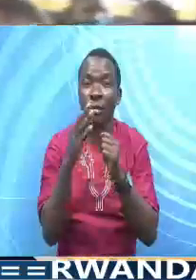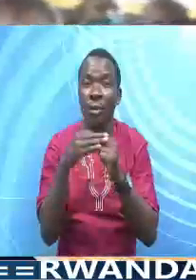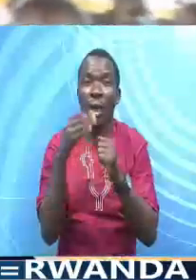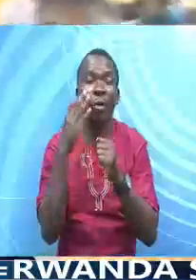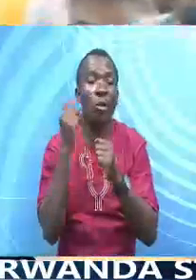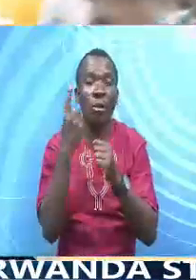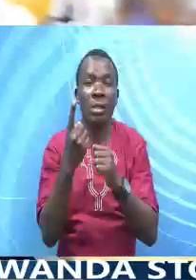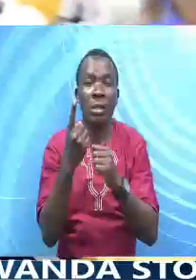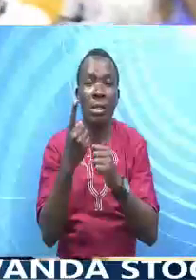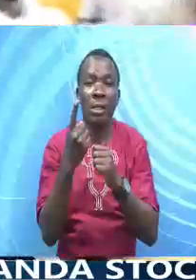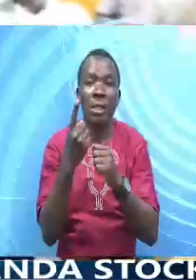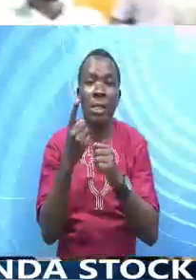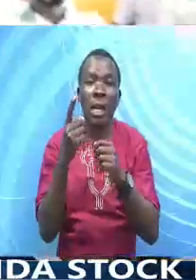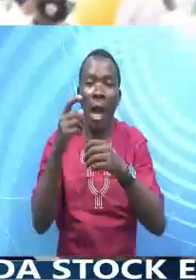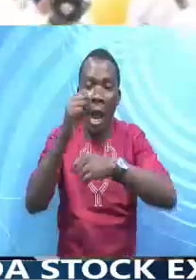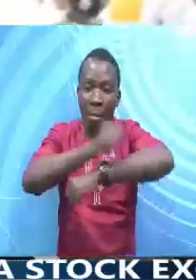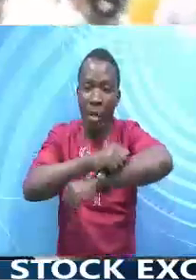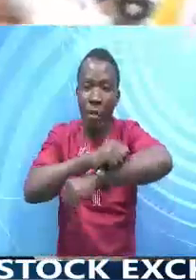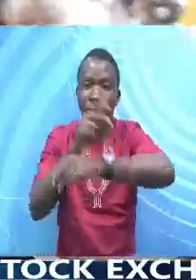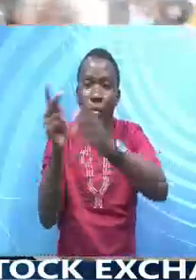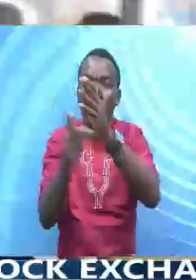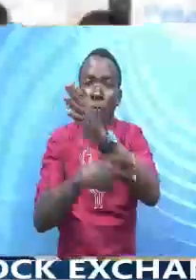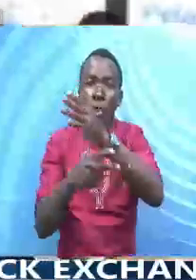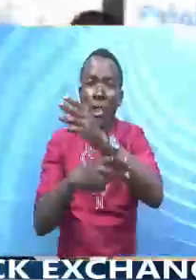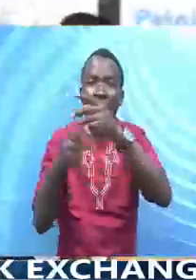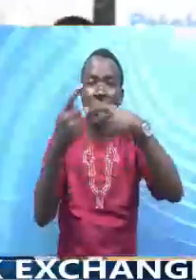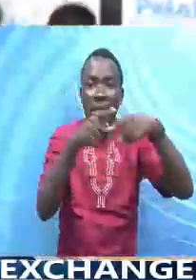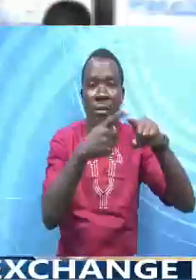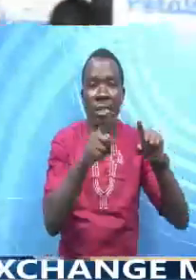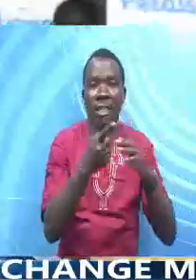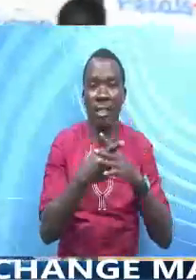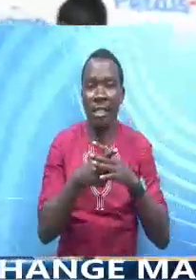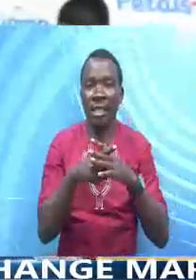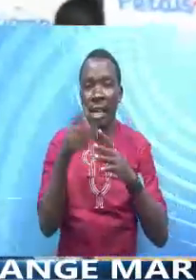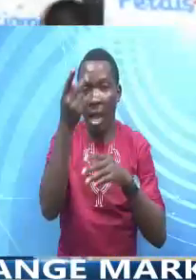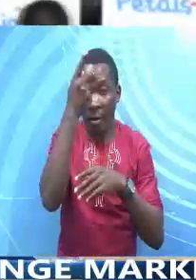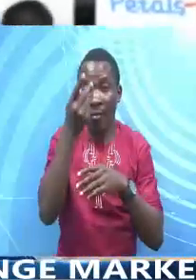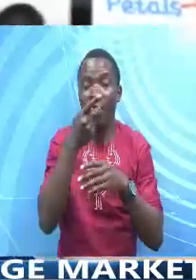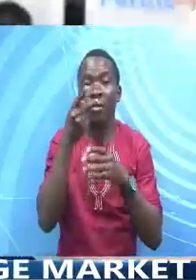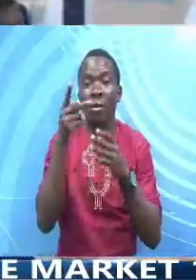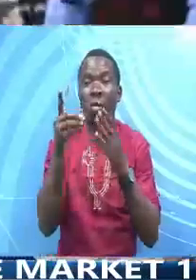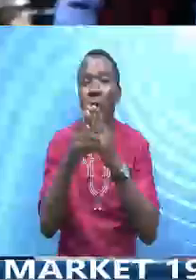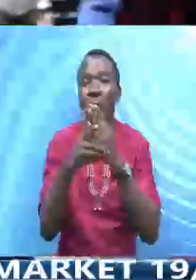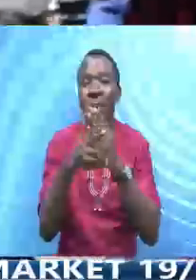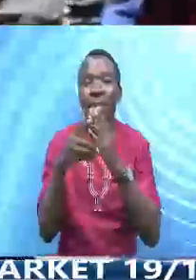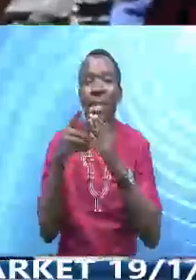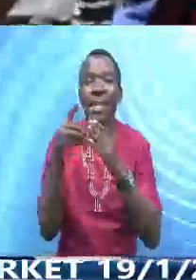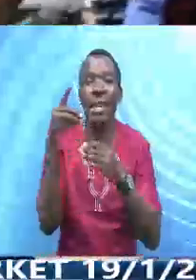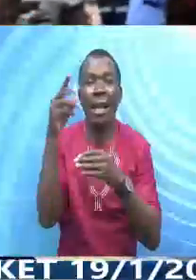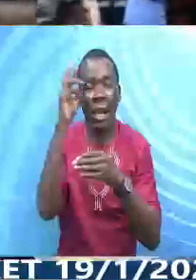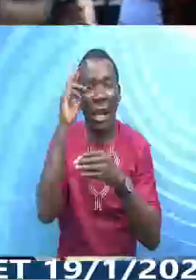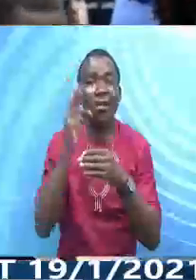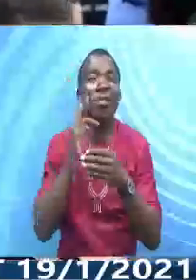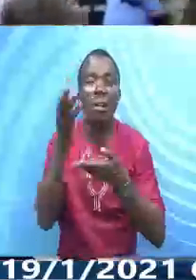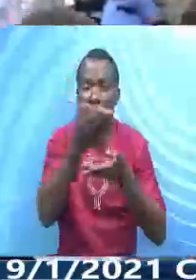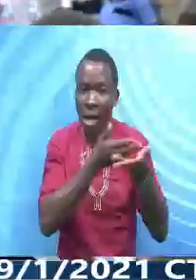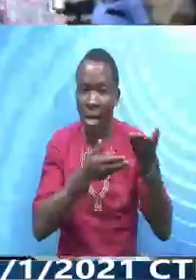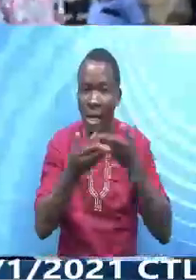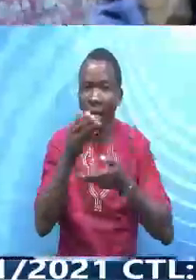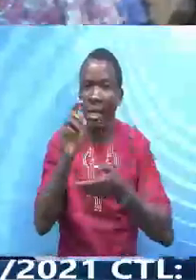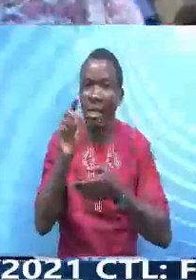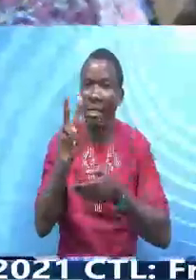cya mbere cy'amashuri abanza hirya no hino mu ntara yongeye gutangira ababyeyi bo mu karere ka Ruhango baganiye na BTN TV badutangarijwe ko bashimishijwe